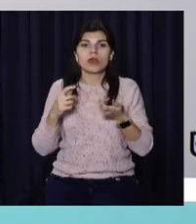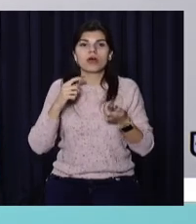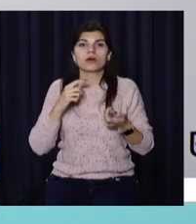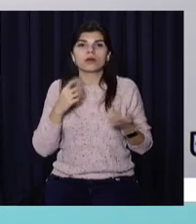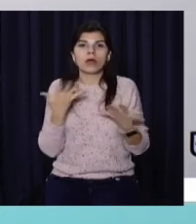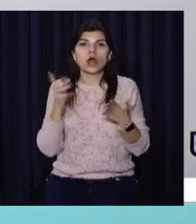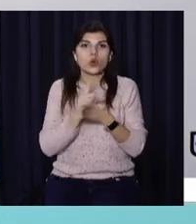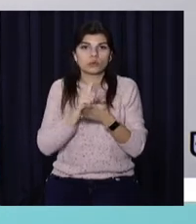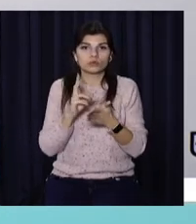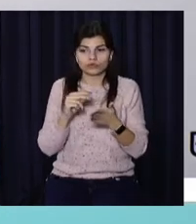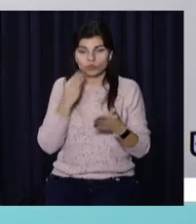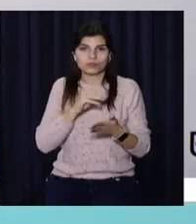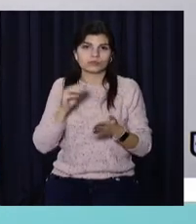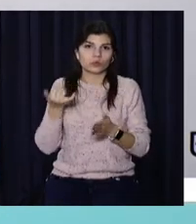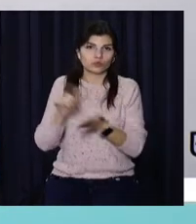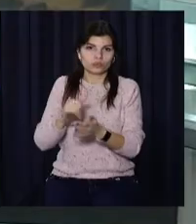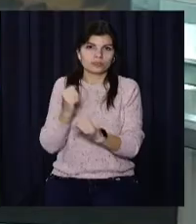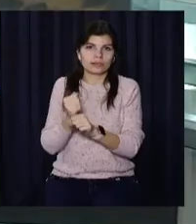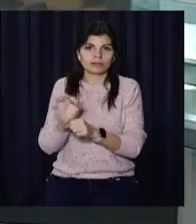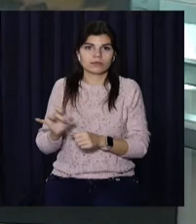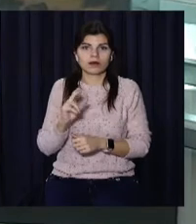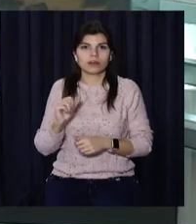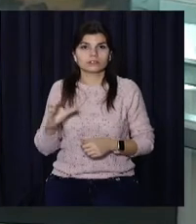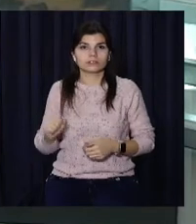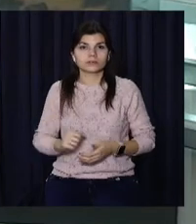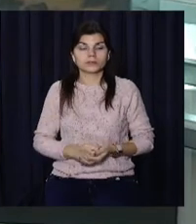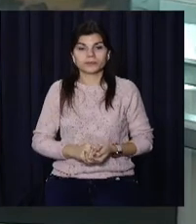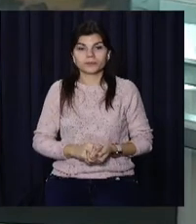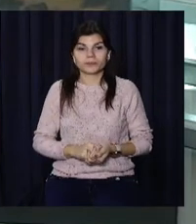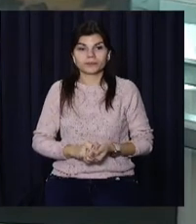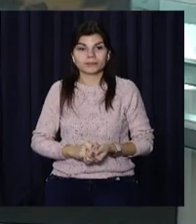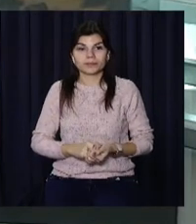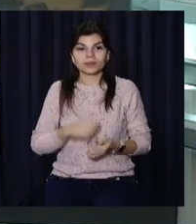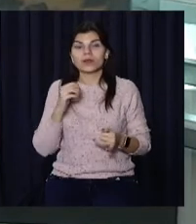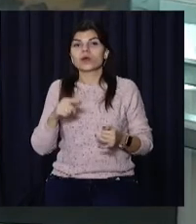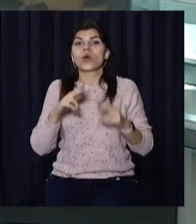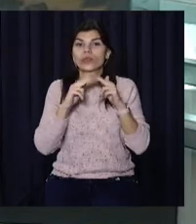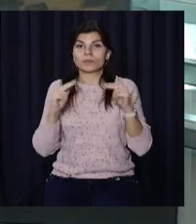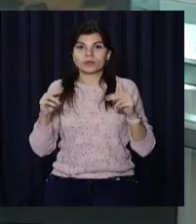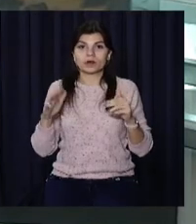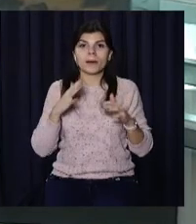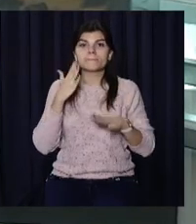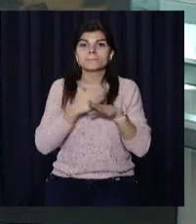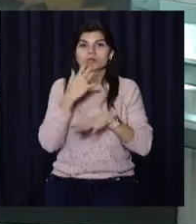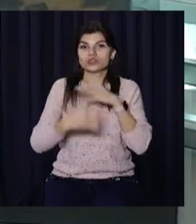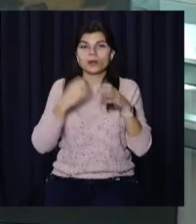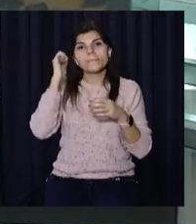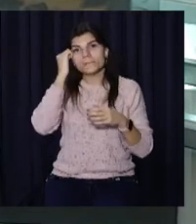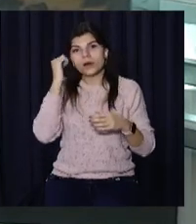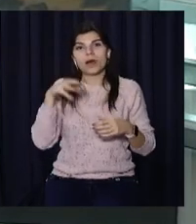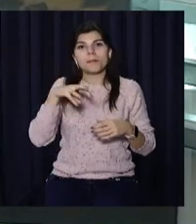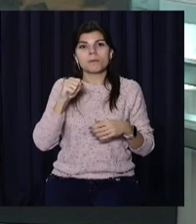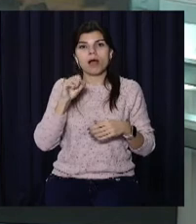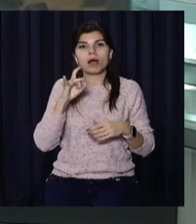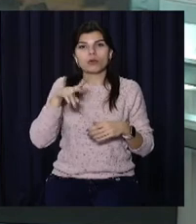з тим, яка норма діє на сьогодні. Перший серед рівних у Дніпрі пройшов міжнародний турнір пам'яті Дмитра